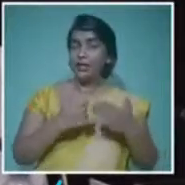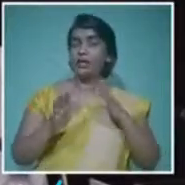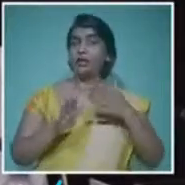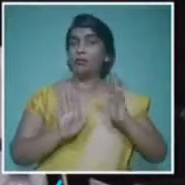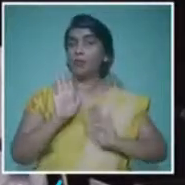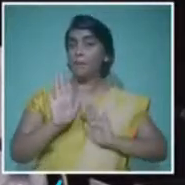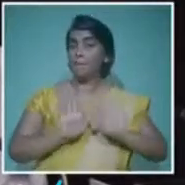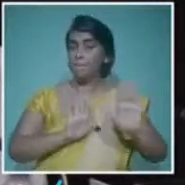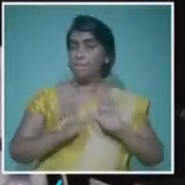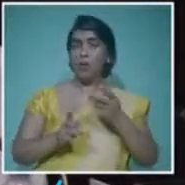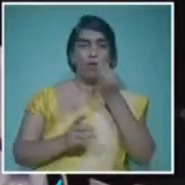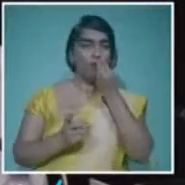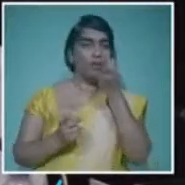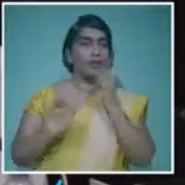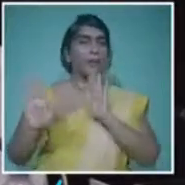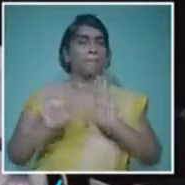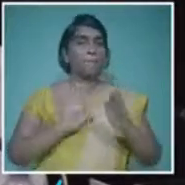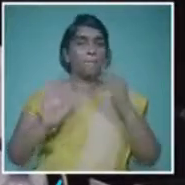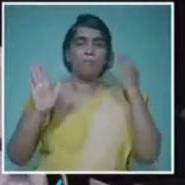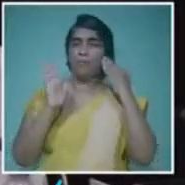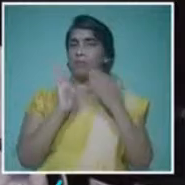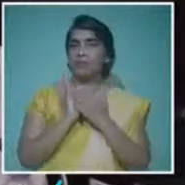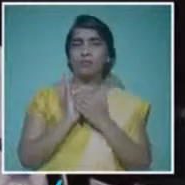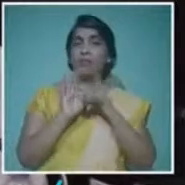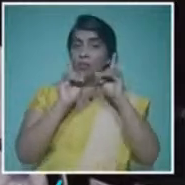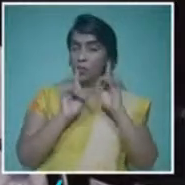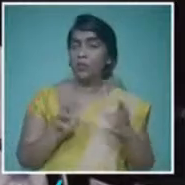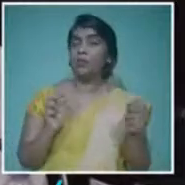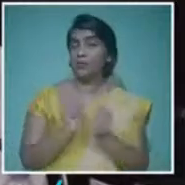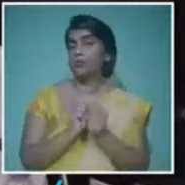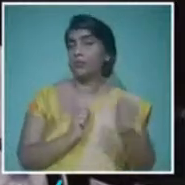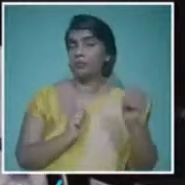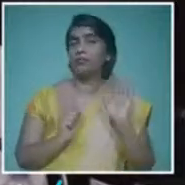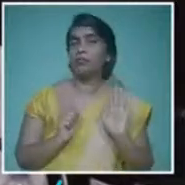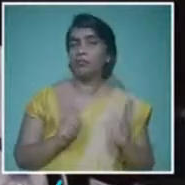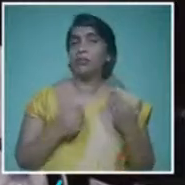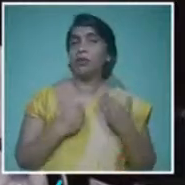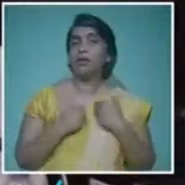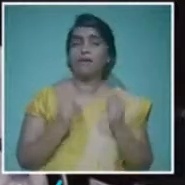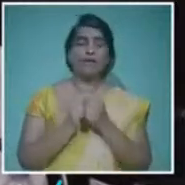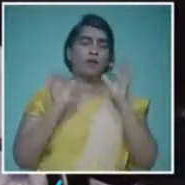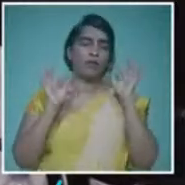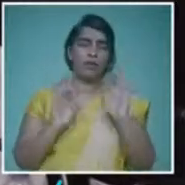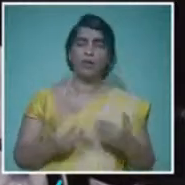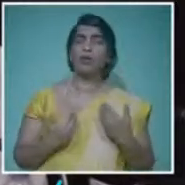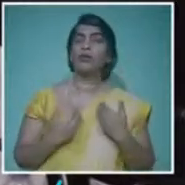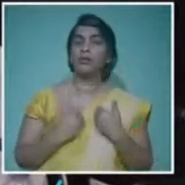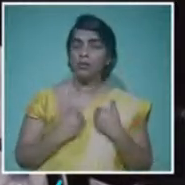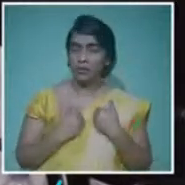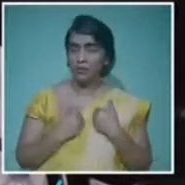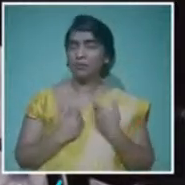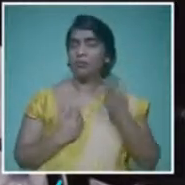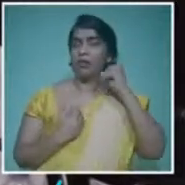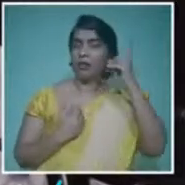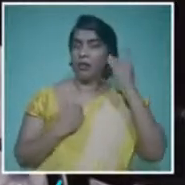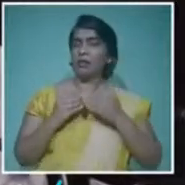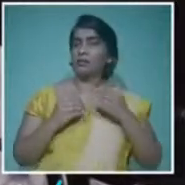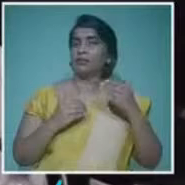පාලනය කිරීම, බඩු මිල පාලනය කිරීම ගැන. ඒව තමයි අපි කරන්නට ඕනේ. අපි ඒව කරන්නේ නැහැ. අපි මේවා